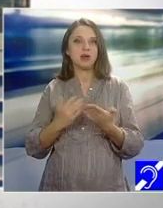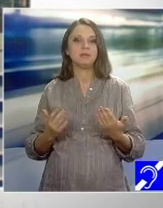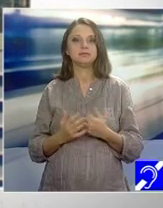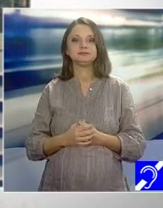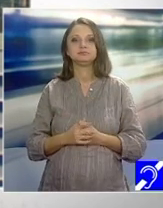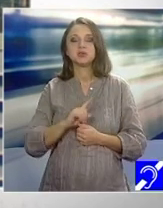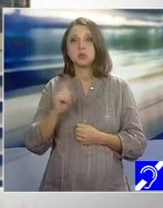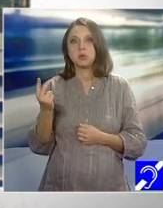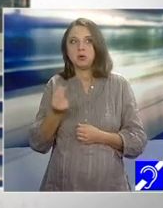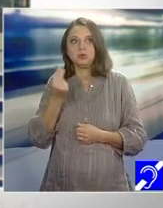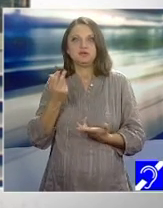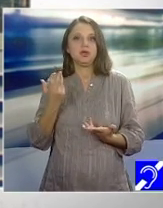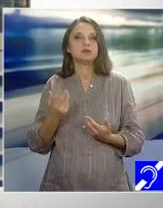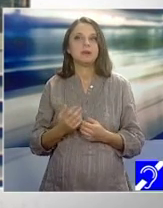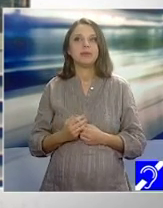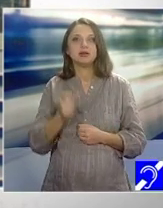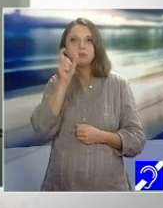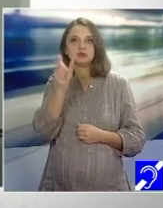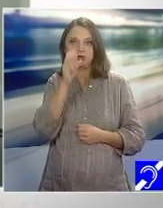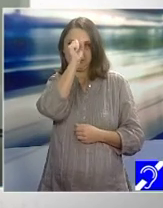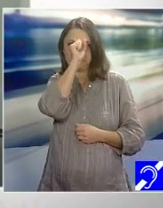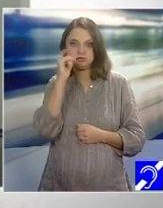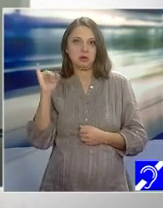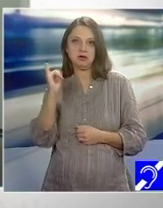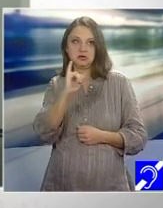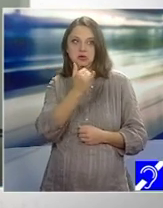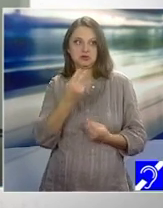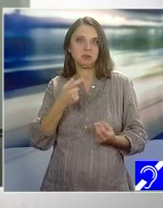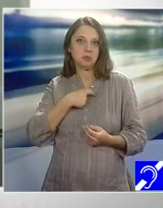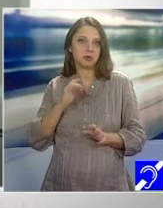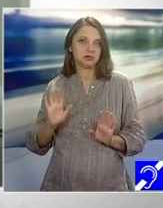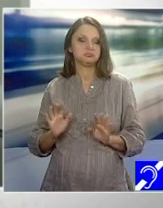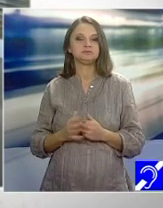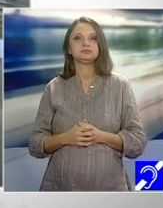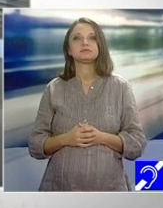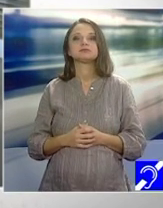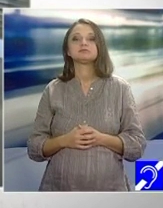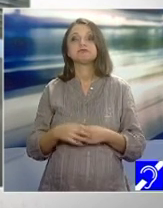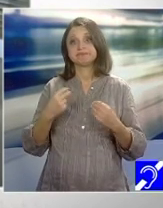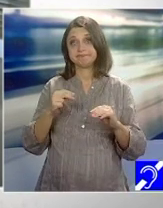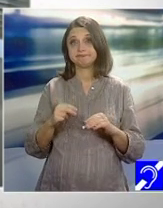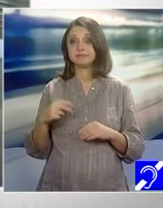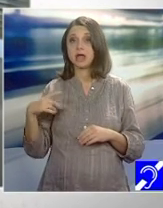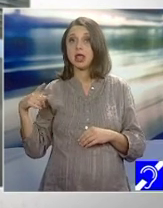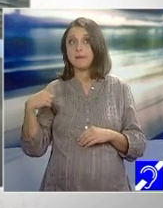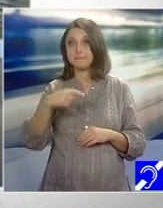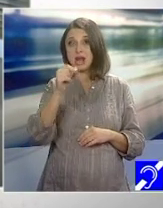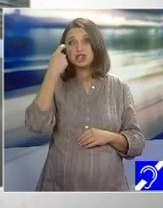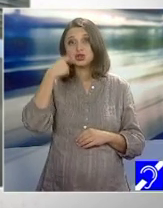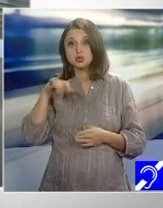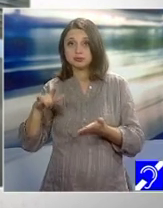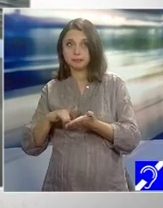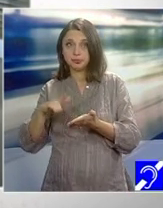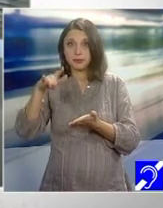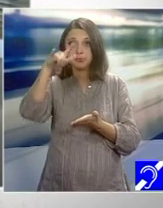ieși din comun. Haideți să te întreb o altă chestiune. Pleci de pe aeroportul din Cluj-Napoca, aterizezi pe un alt aeroport